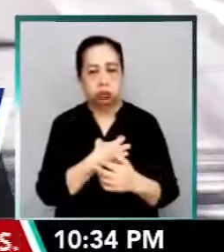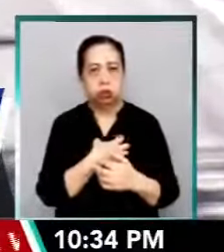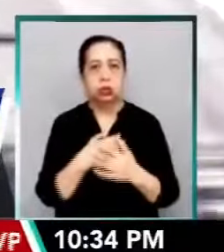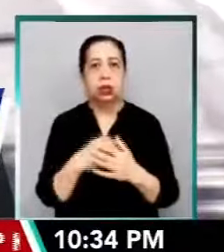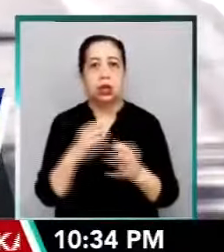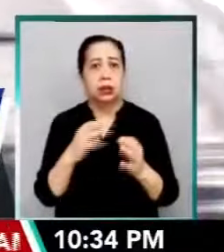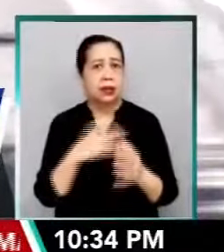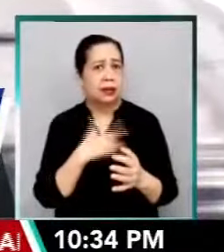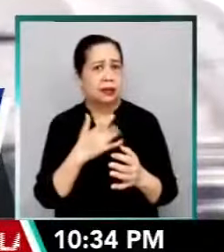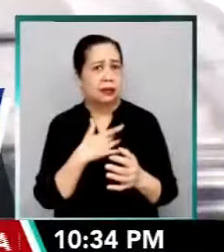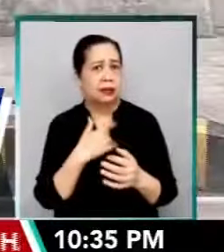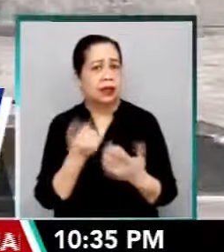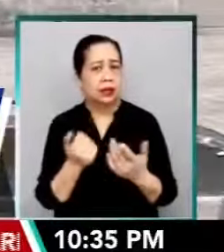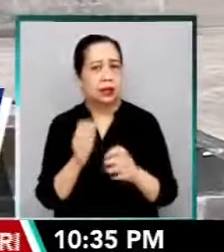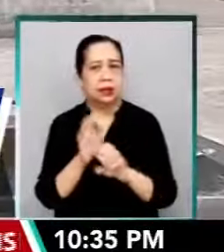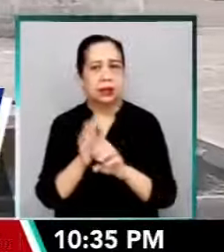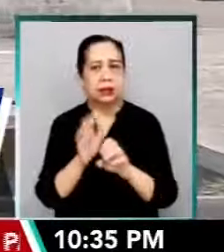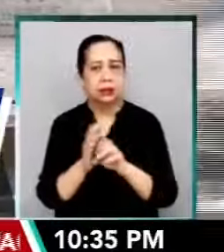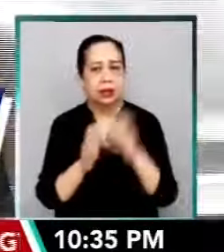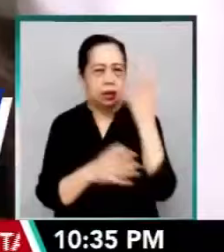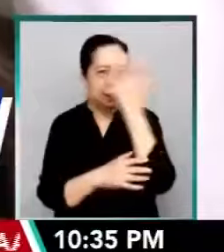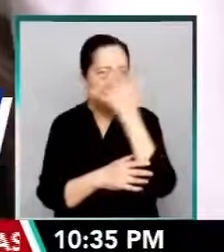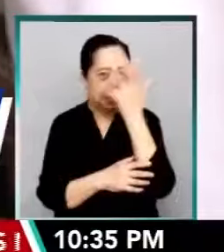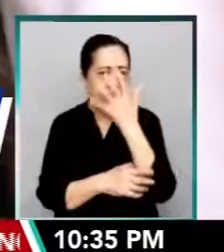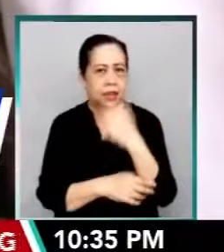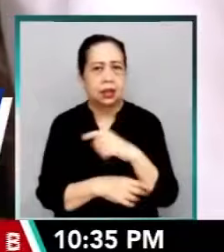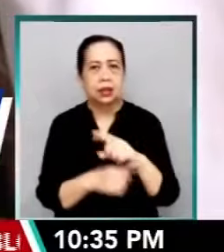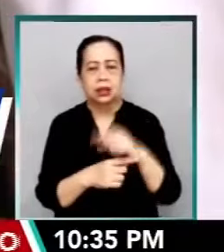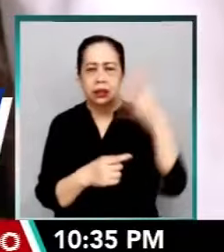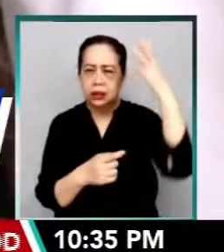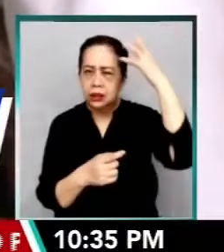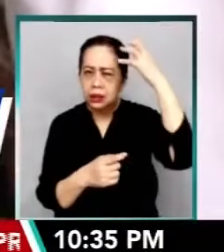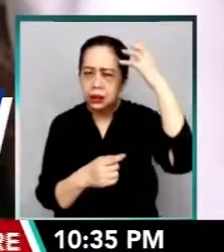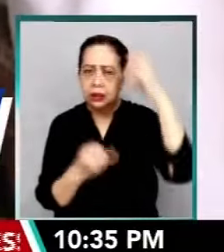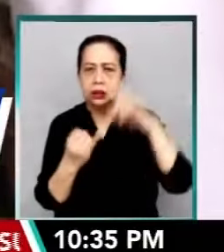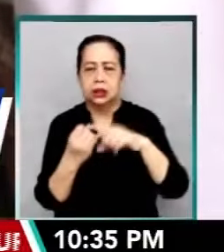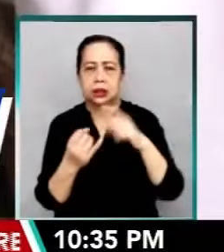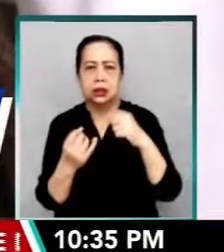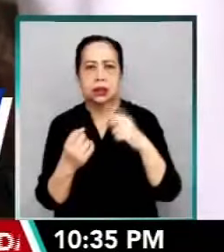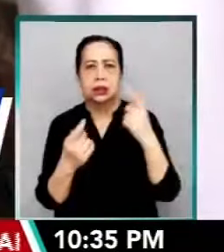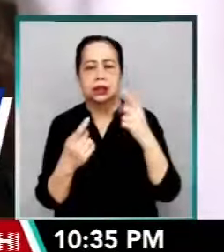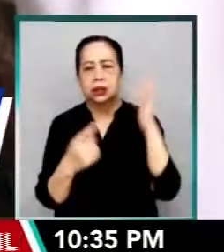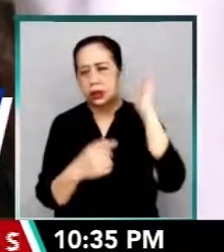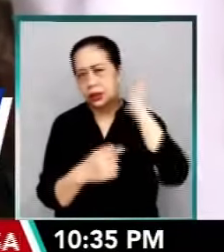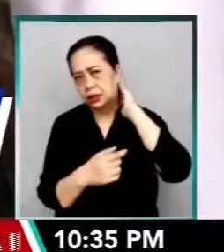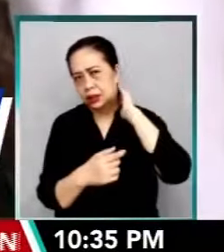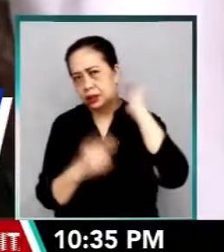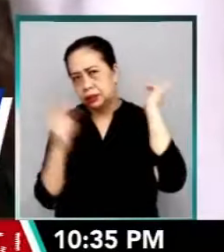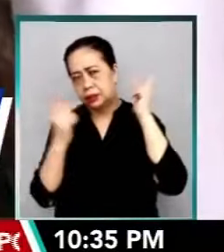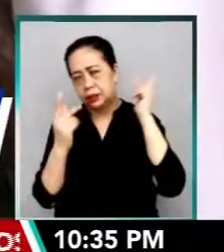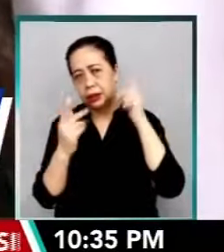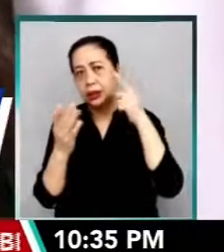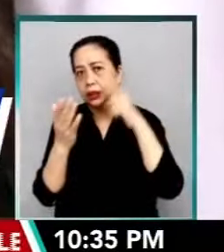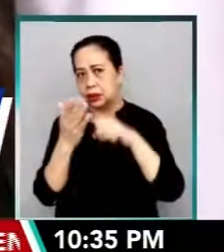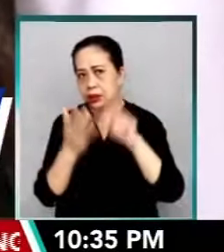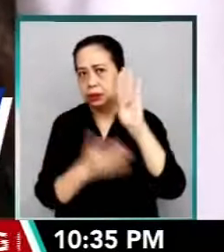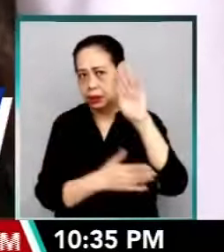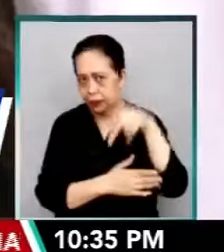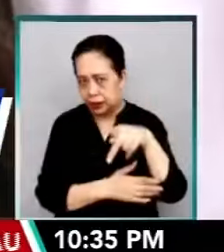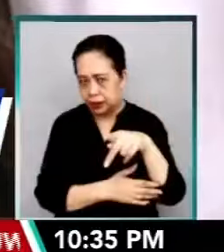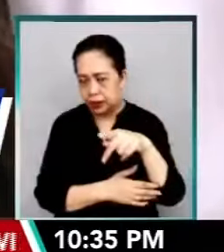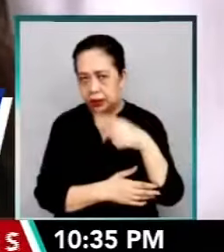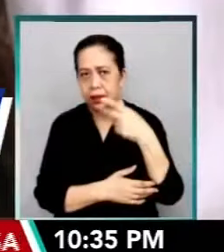ng sintomas tulad ng pagkahilo, pananakit ng ulo at pagsakit sa batok, tingnan daw agad ang BP.